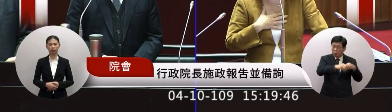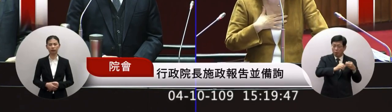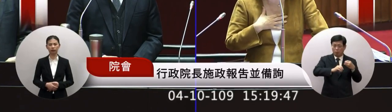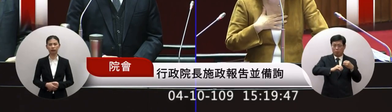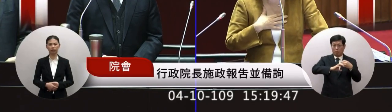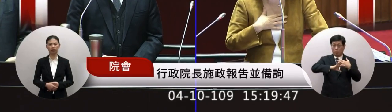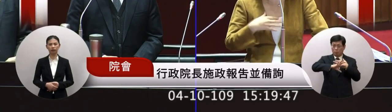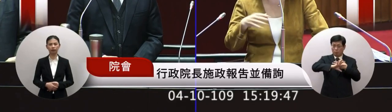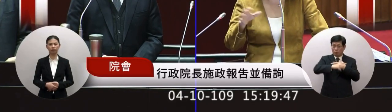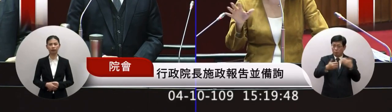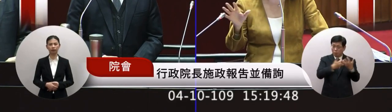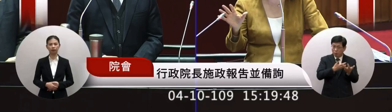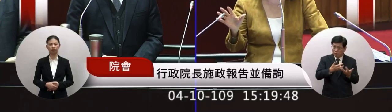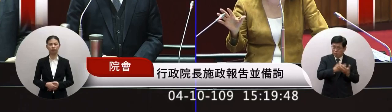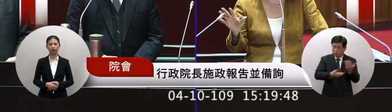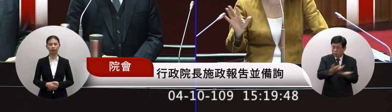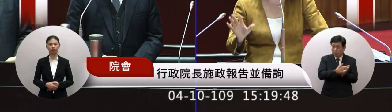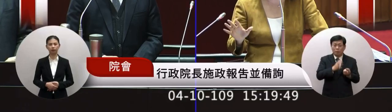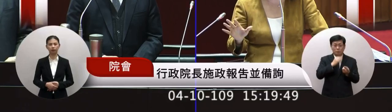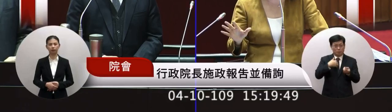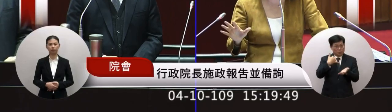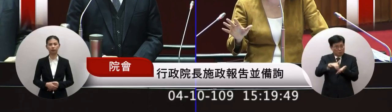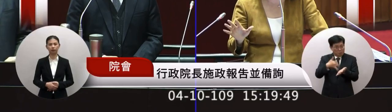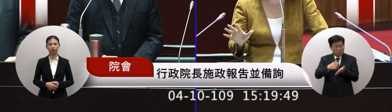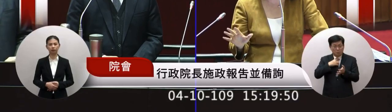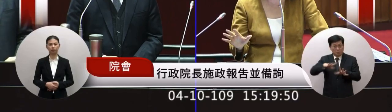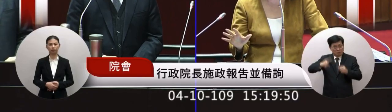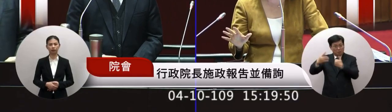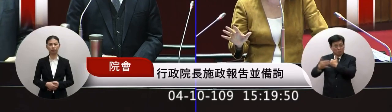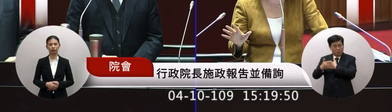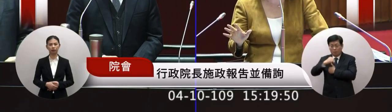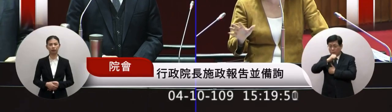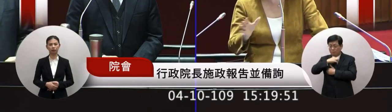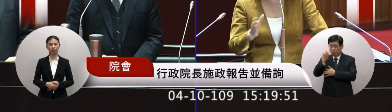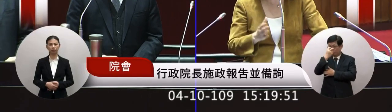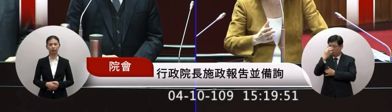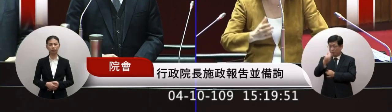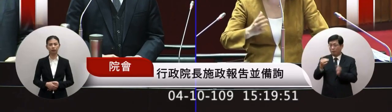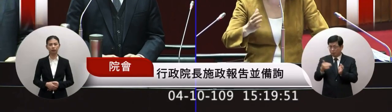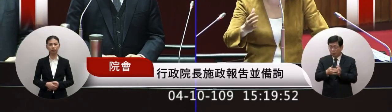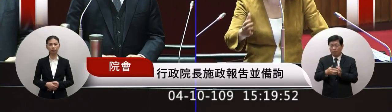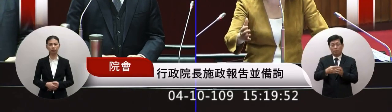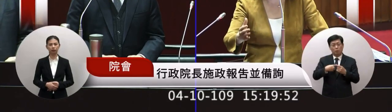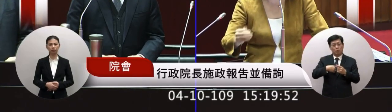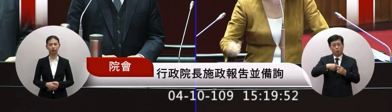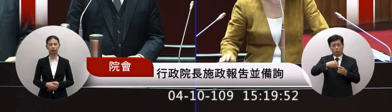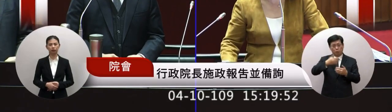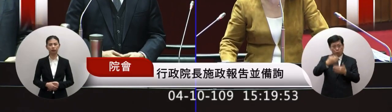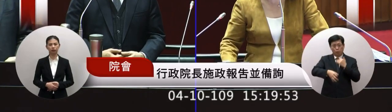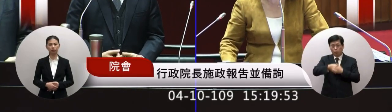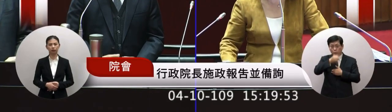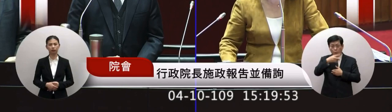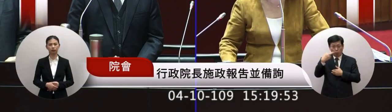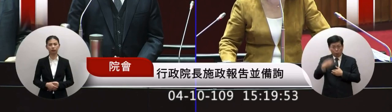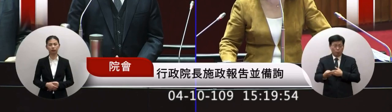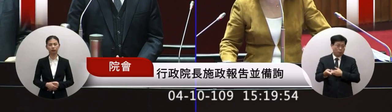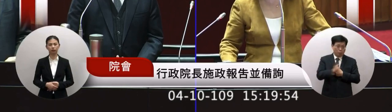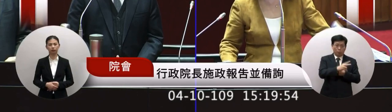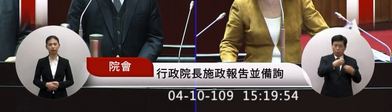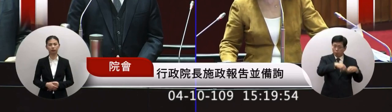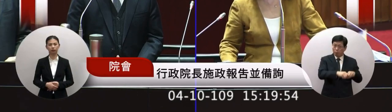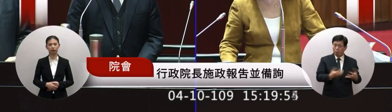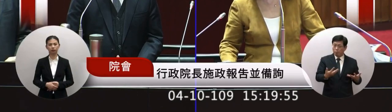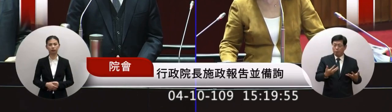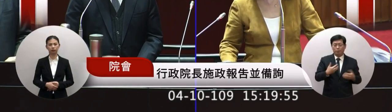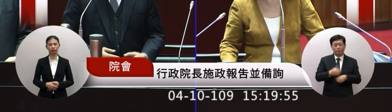该在算的时候，也应该先把台湾的人民照顾好之后，行有余力的部分，然后我们再做口罩外